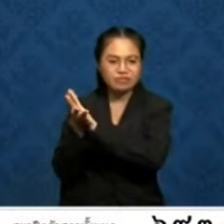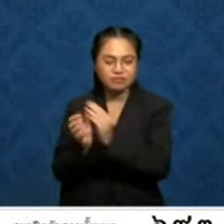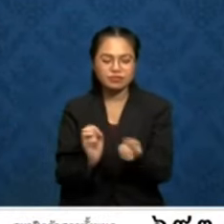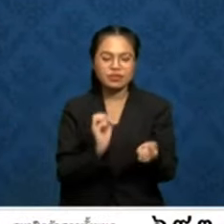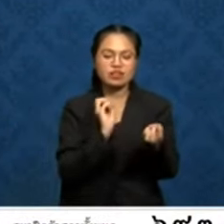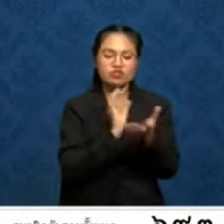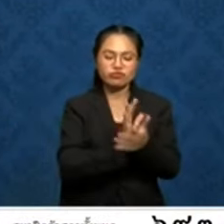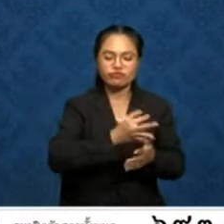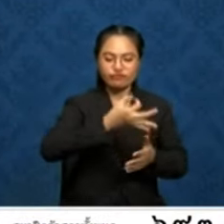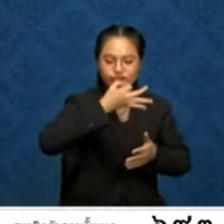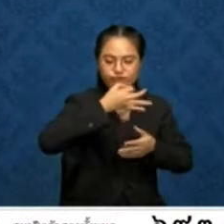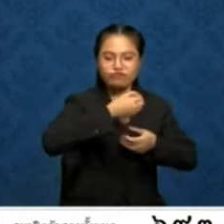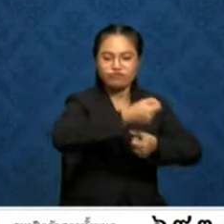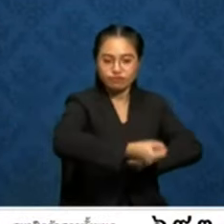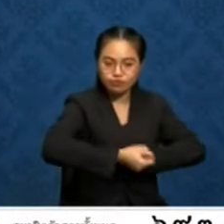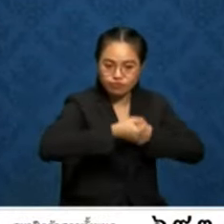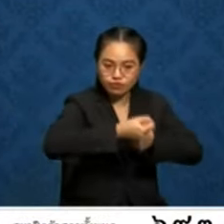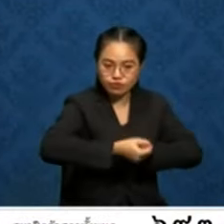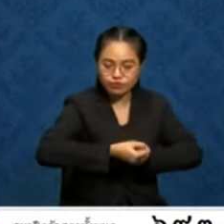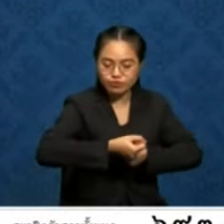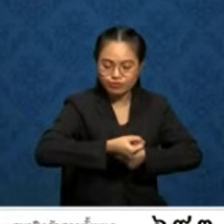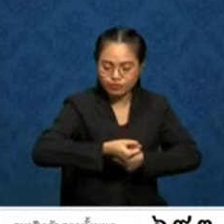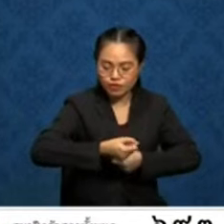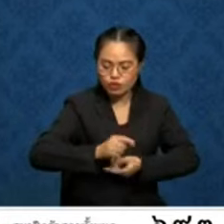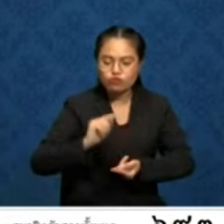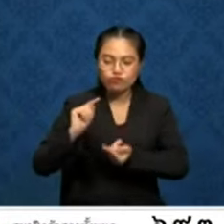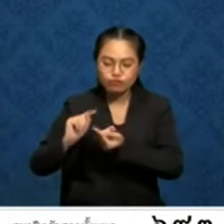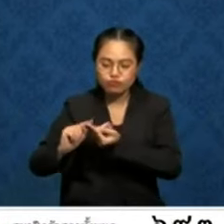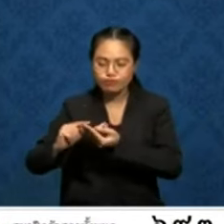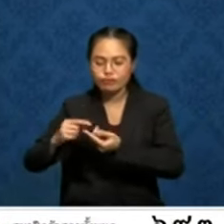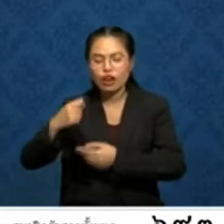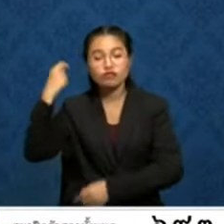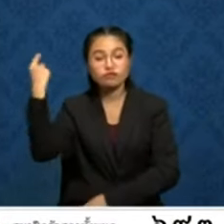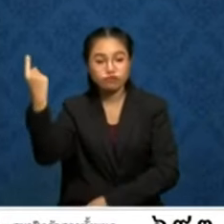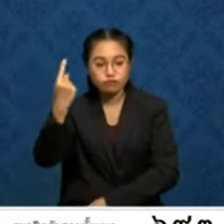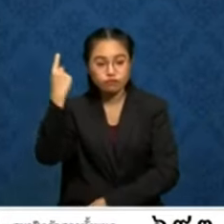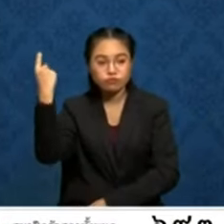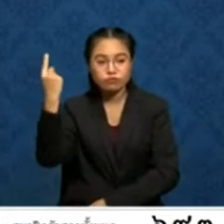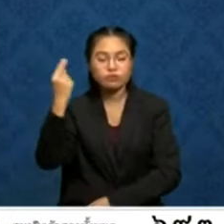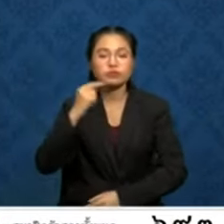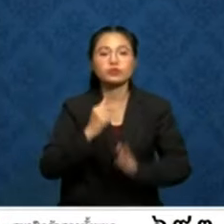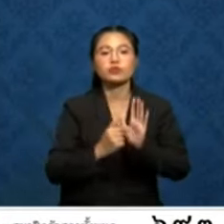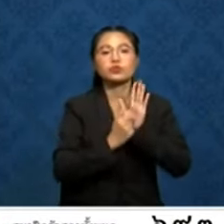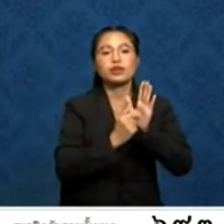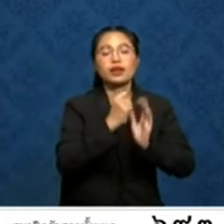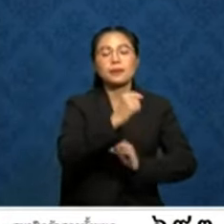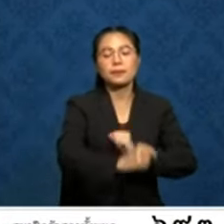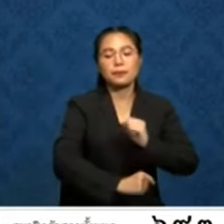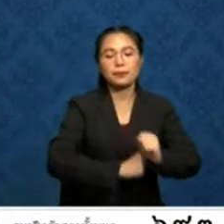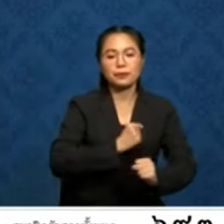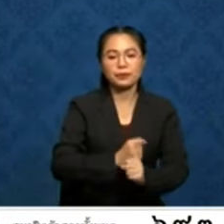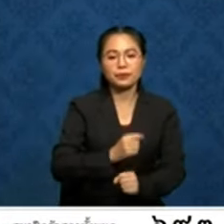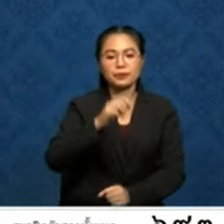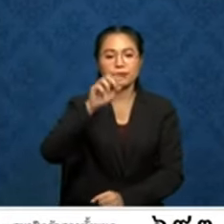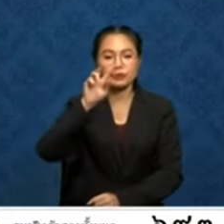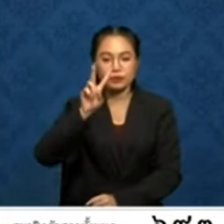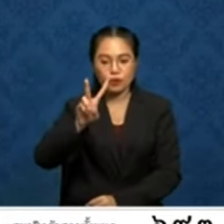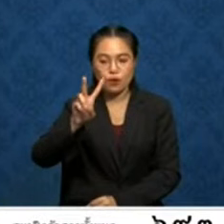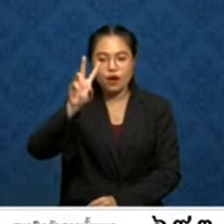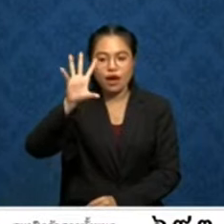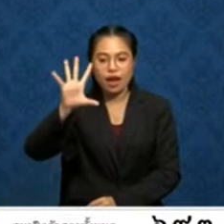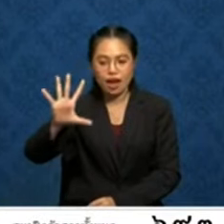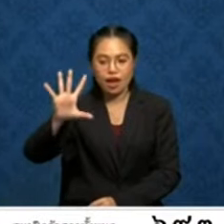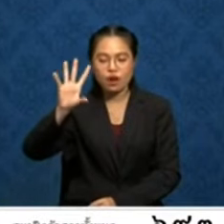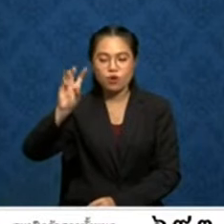รมและภาคการท่องเที่ยวตัวอย่างเช่นในปี2567ประเทศไทยเ